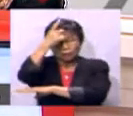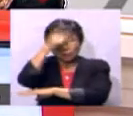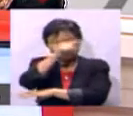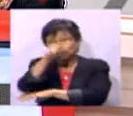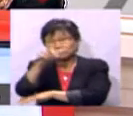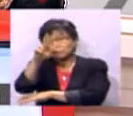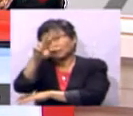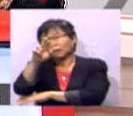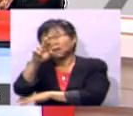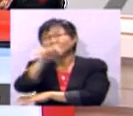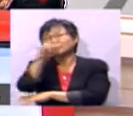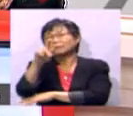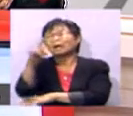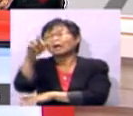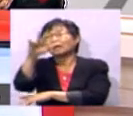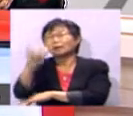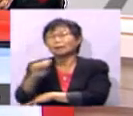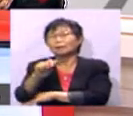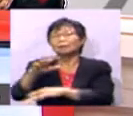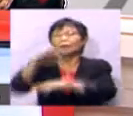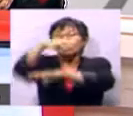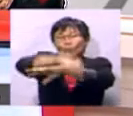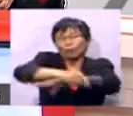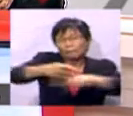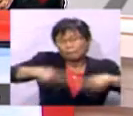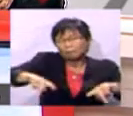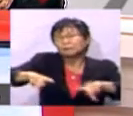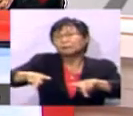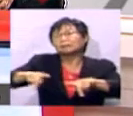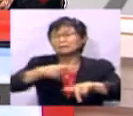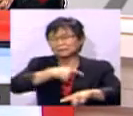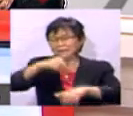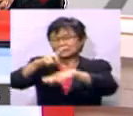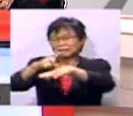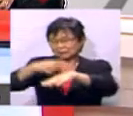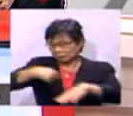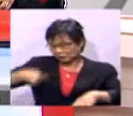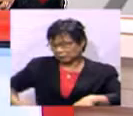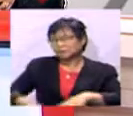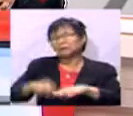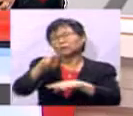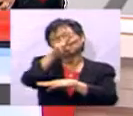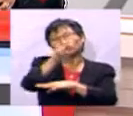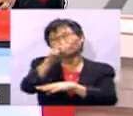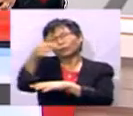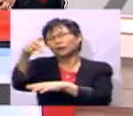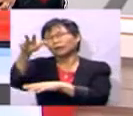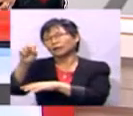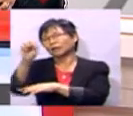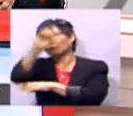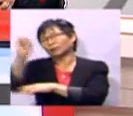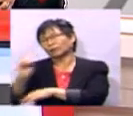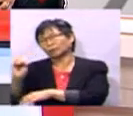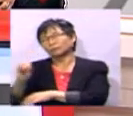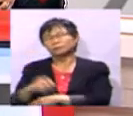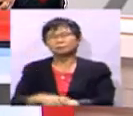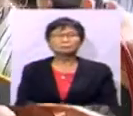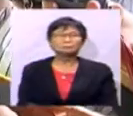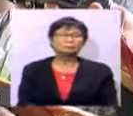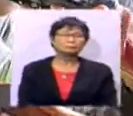berkata penguasaan pasaran FGV di China pada masa ini adalah dalam lingkungan 20 hingga 30%.